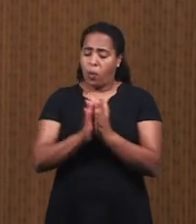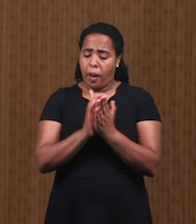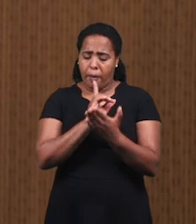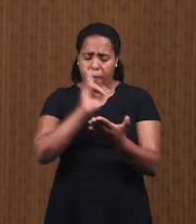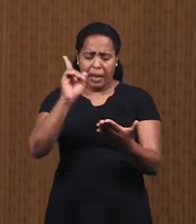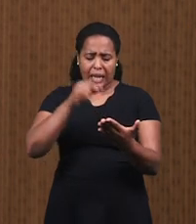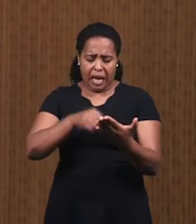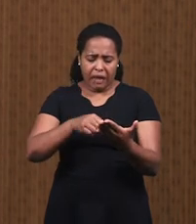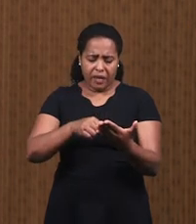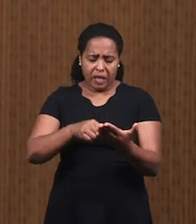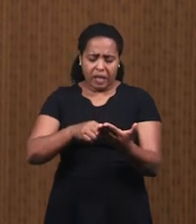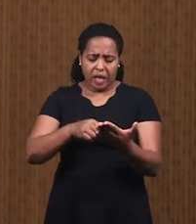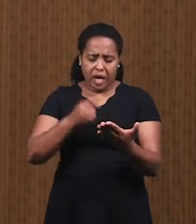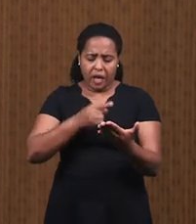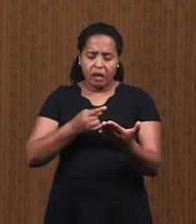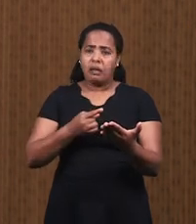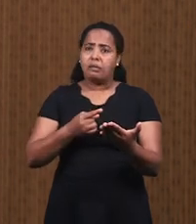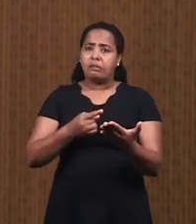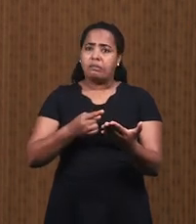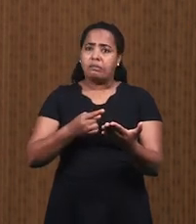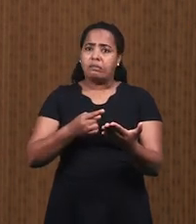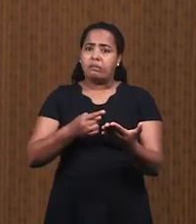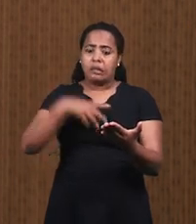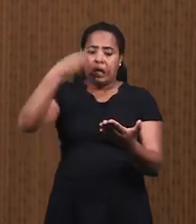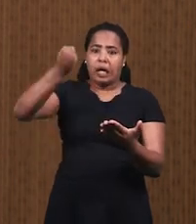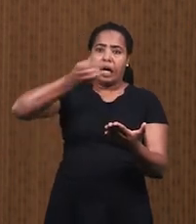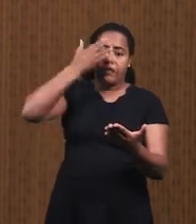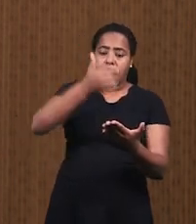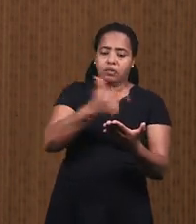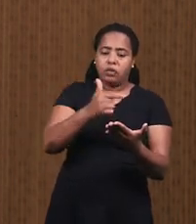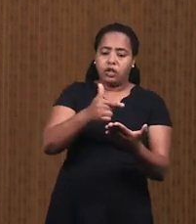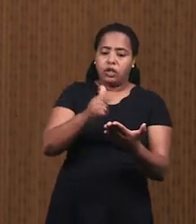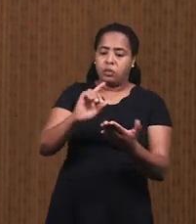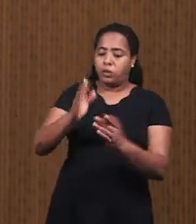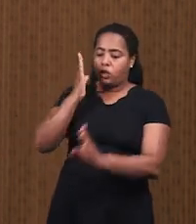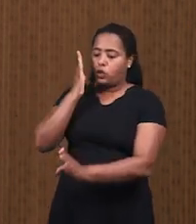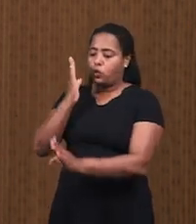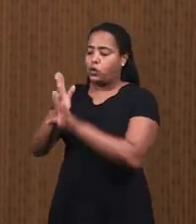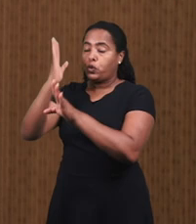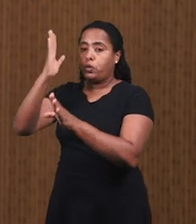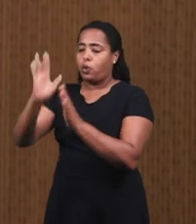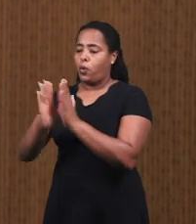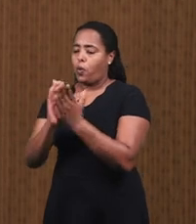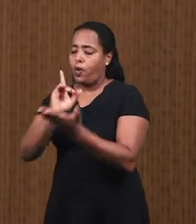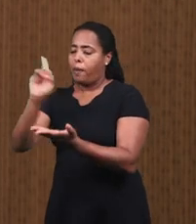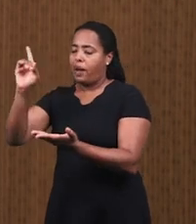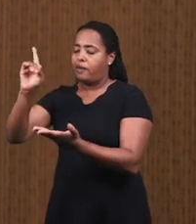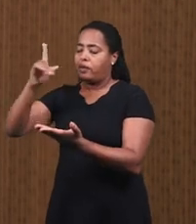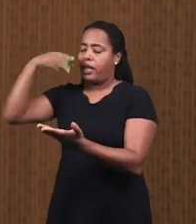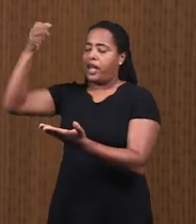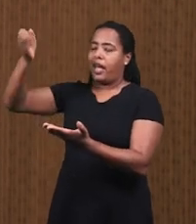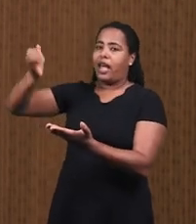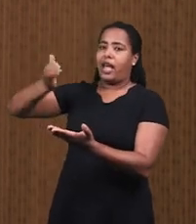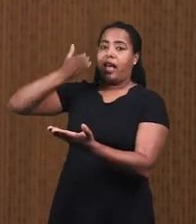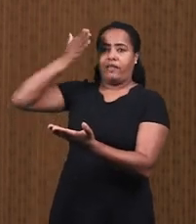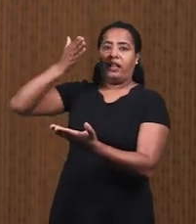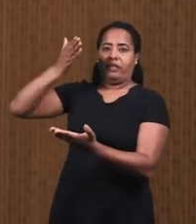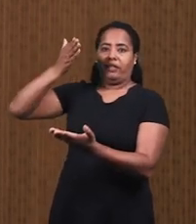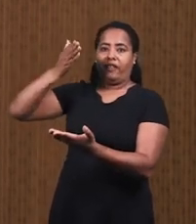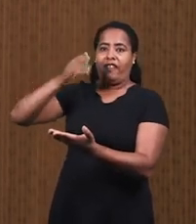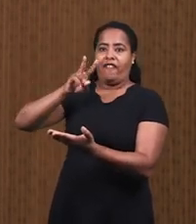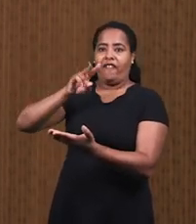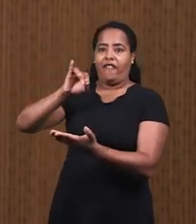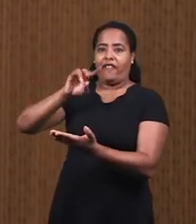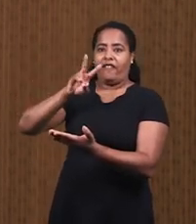Букву он знал как мертвую, а теперь он познал как откровение этого слова. Это все, в чем мы нуждаемся сегодня, потому что Иисус